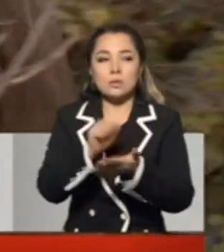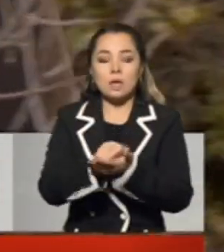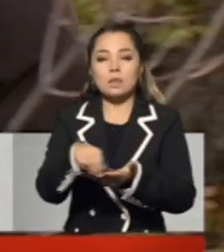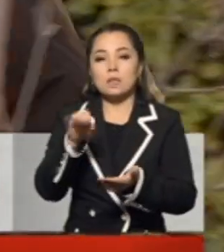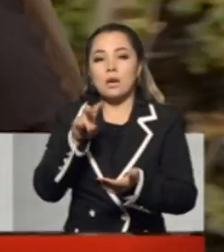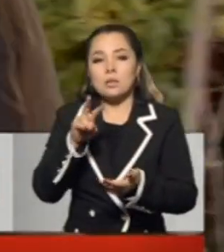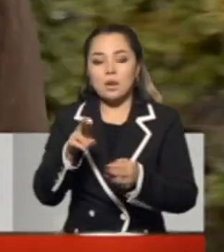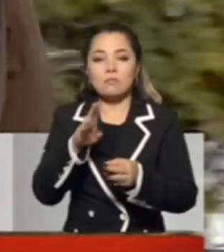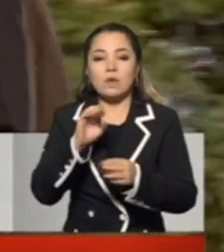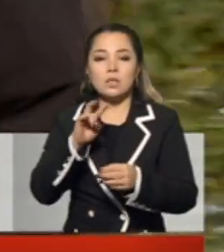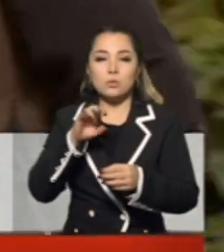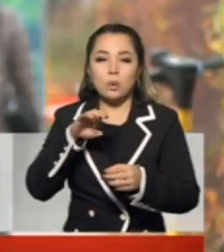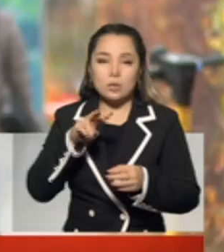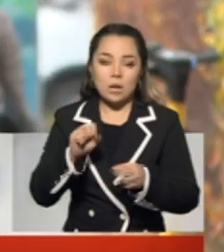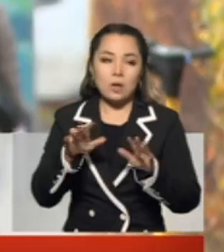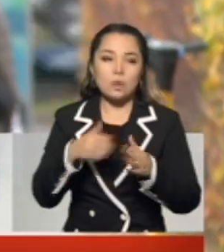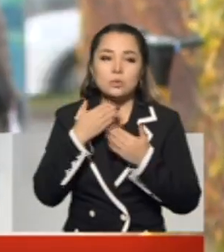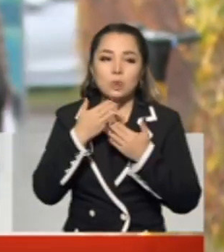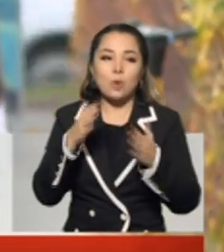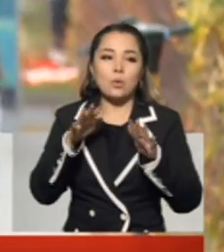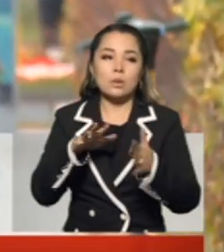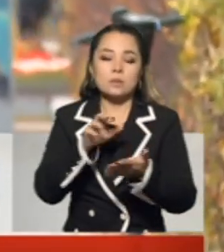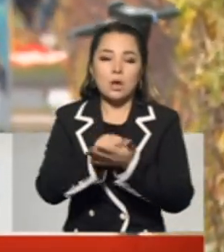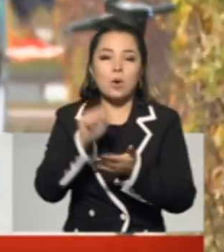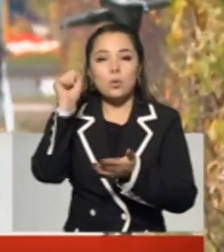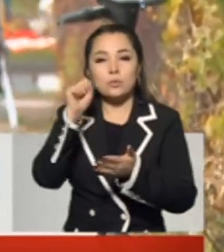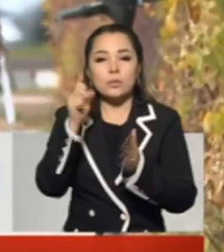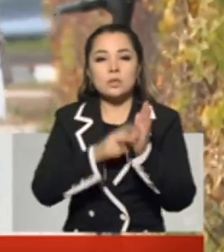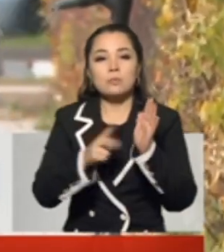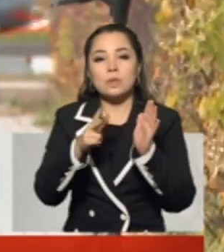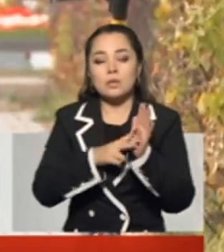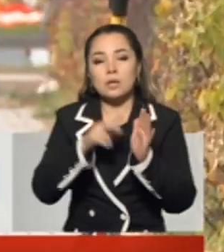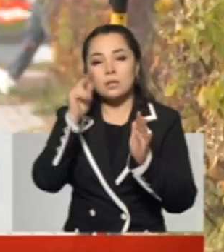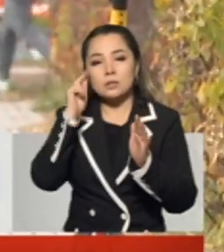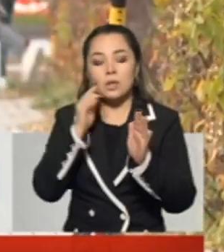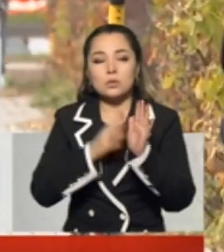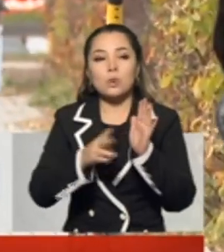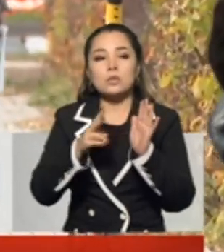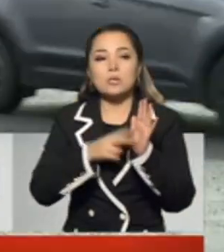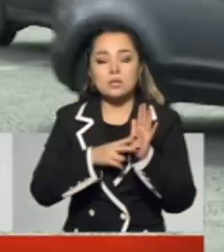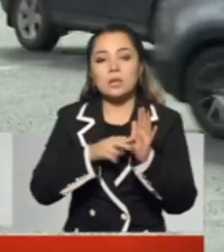Дания. Венесуэла соңғы орында. Өзбекстан 78-ші,